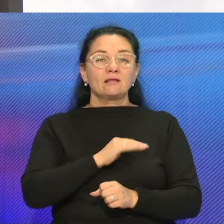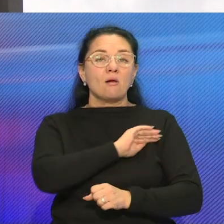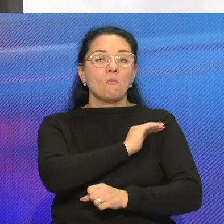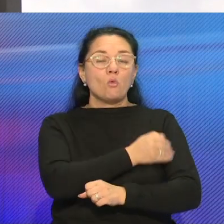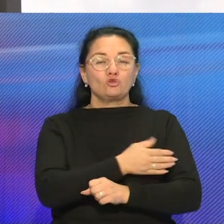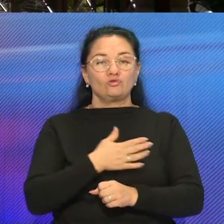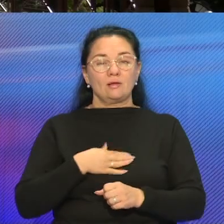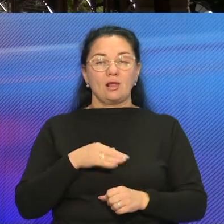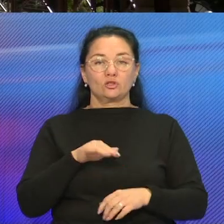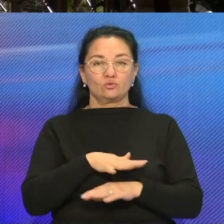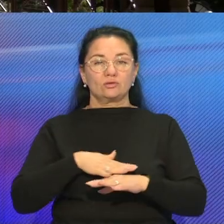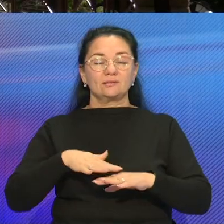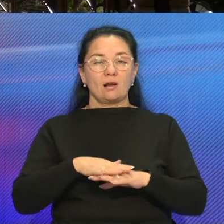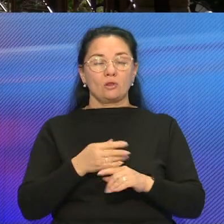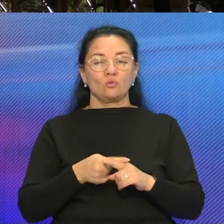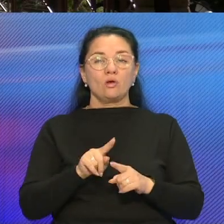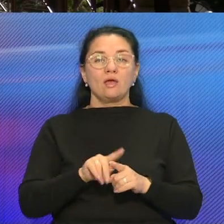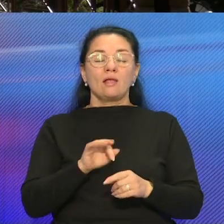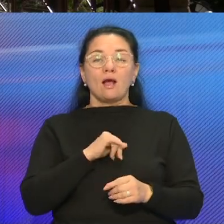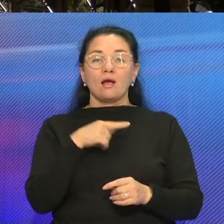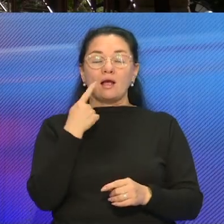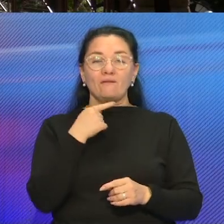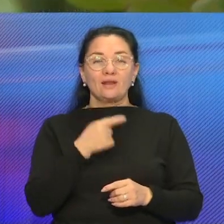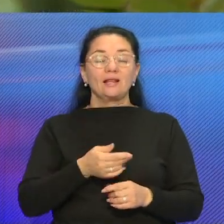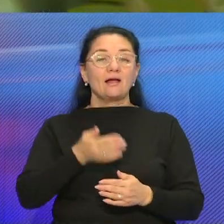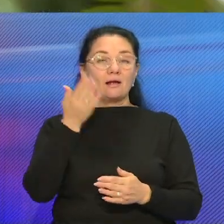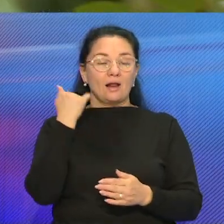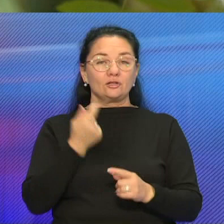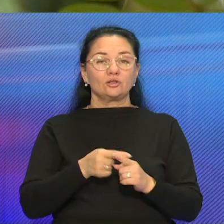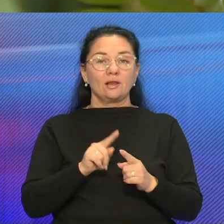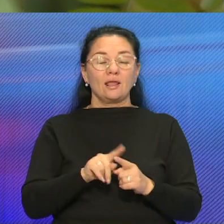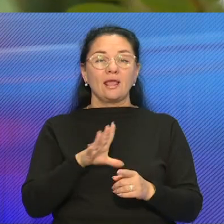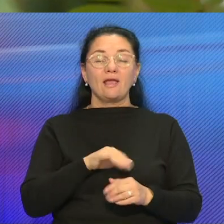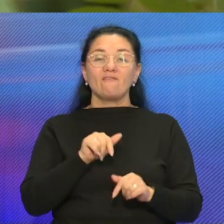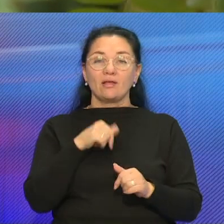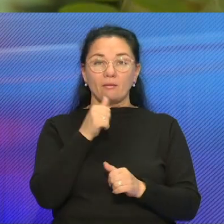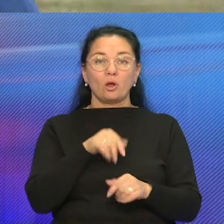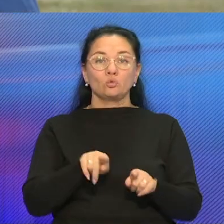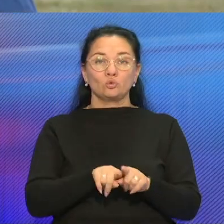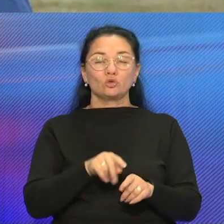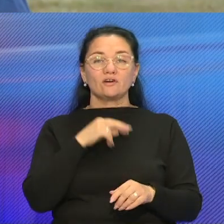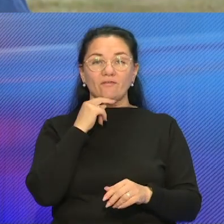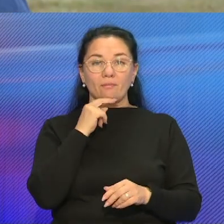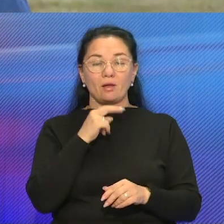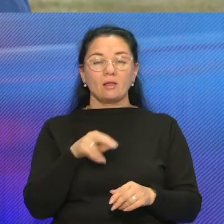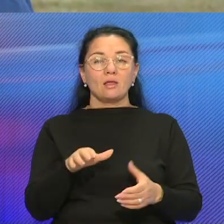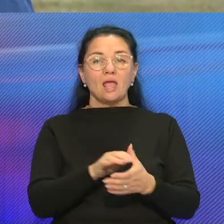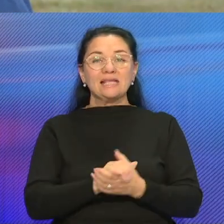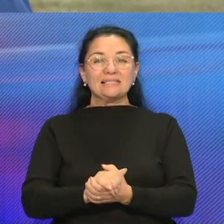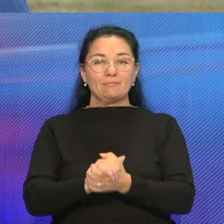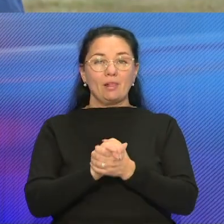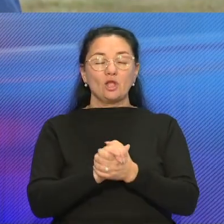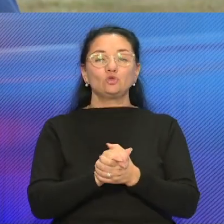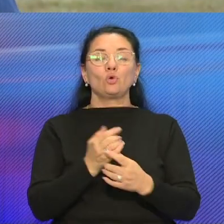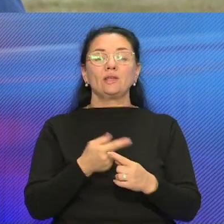гучала на пляцу, марафону по передней годы. Акцентуется у вагана гэтым и сёлита. Сплочённость. Сегодня очень